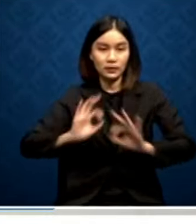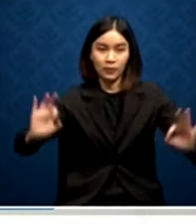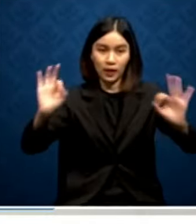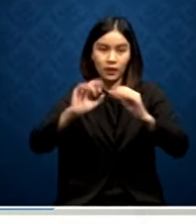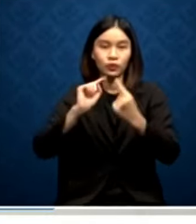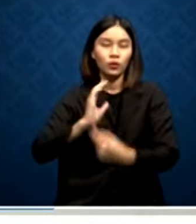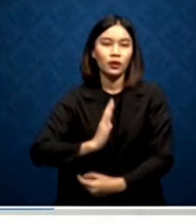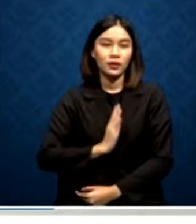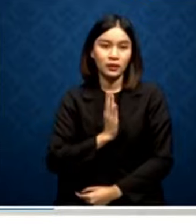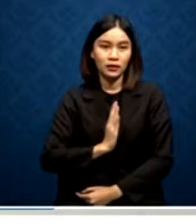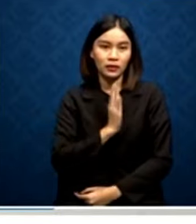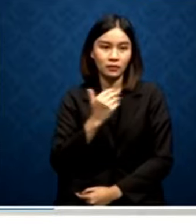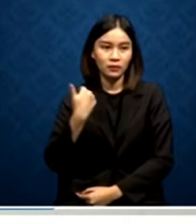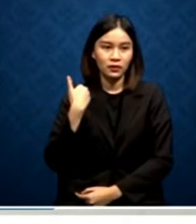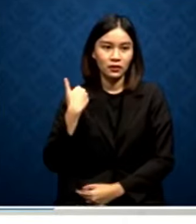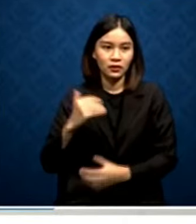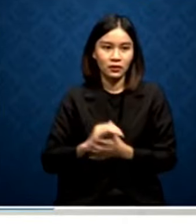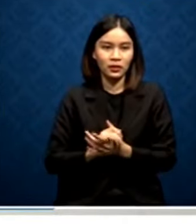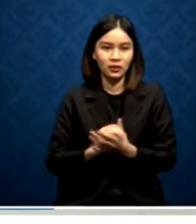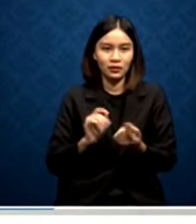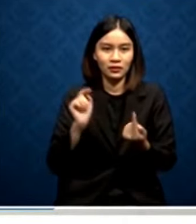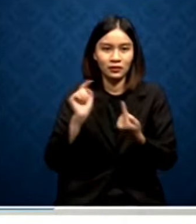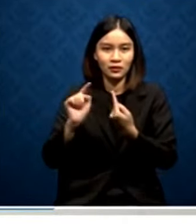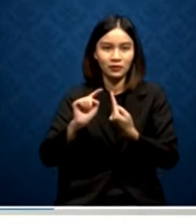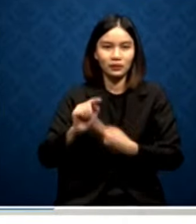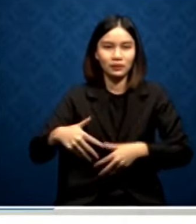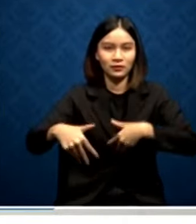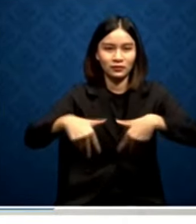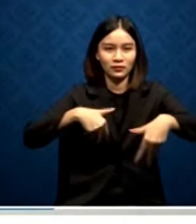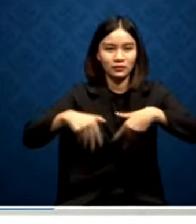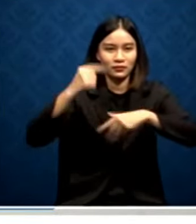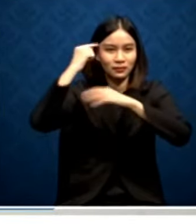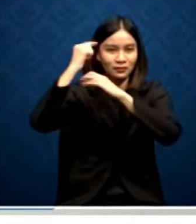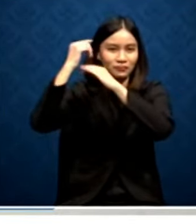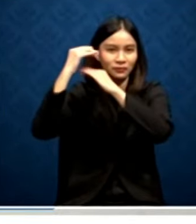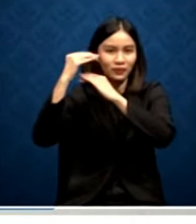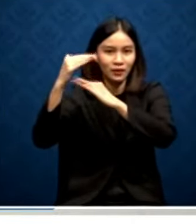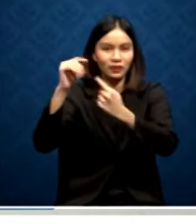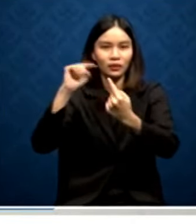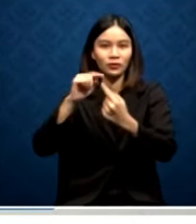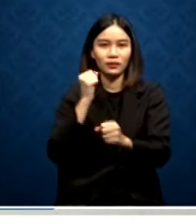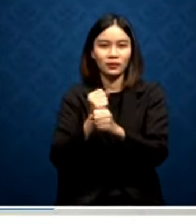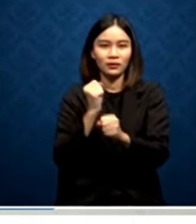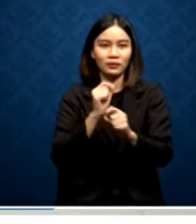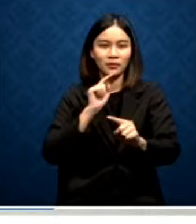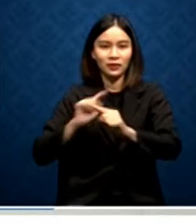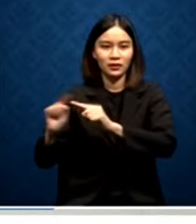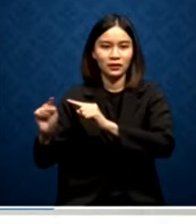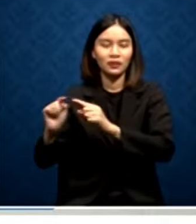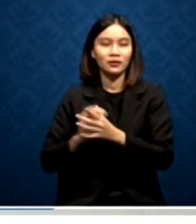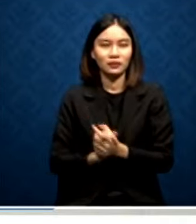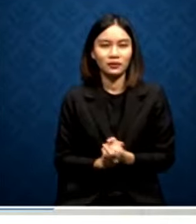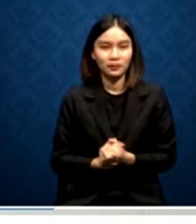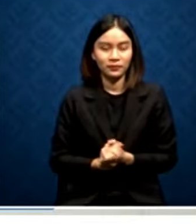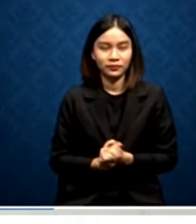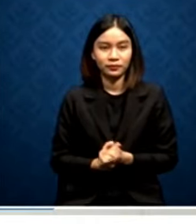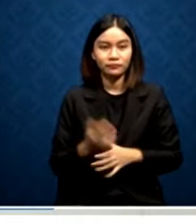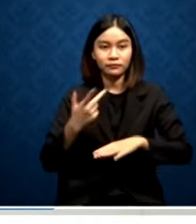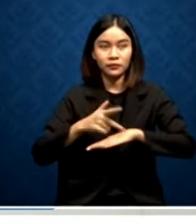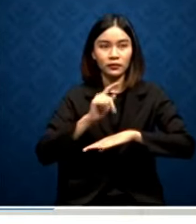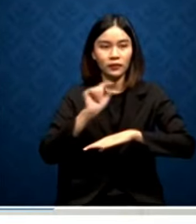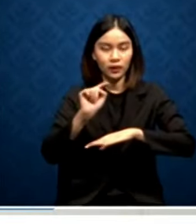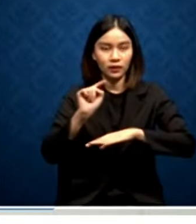ส่งเกียรติเป็นสภาซึ่งประชาชนคาดหวังในการทำงานท่านประธาน